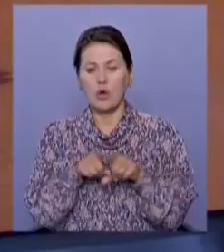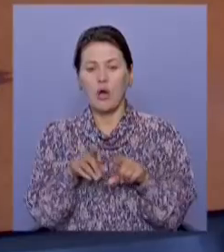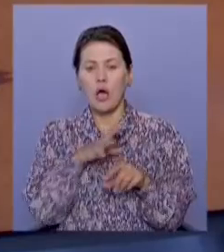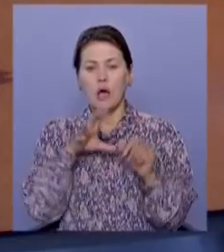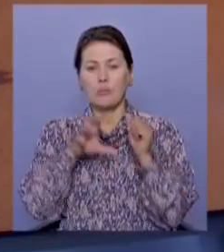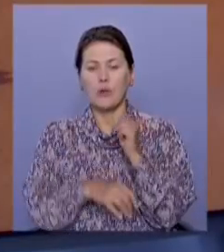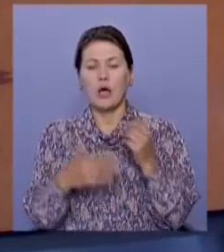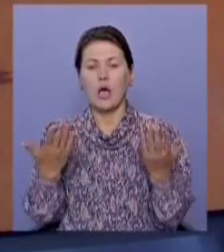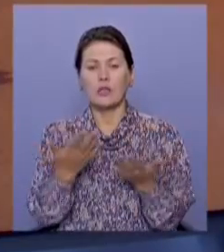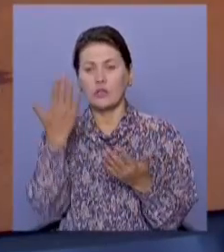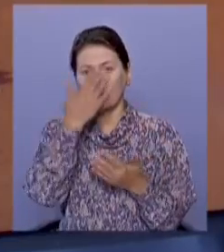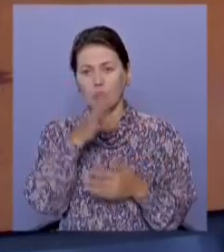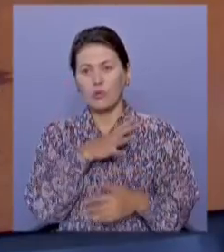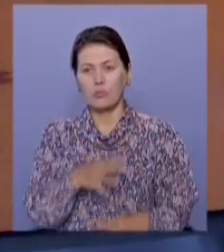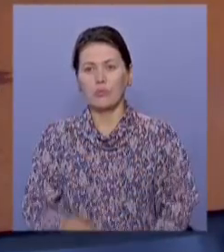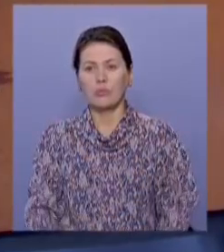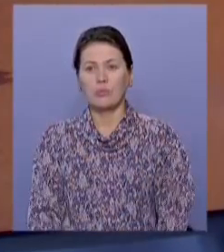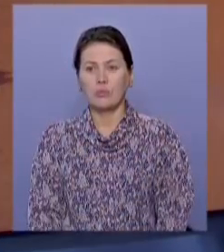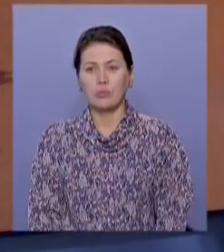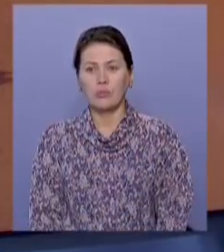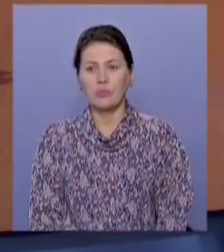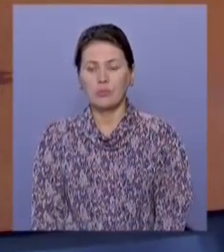болып қандай кино болмақ?